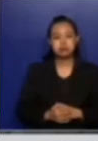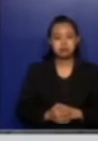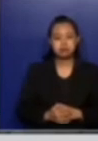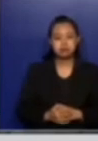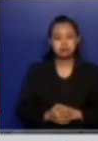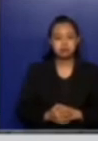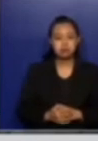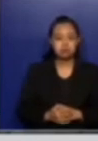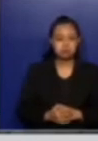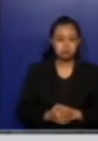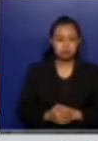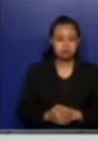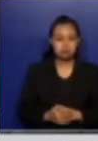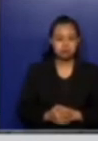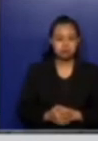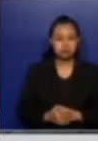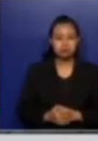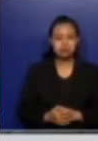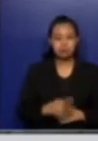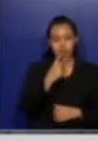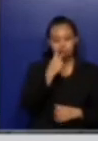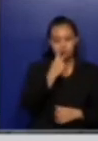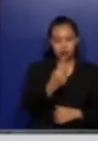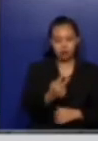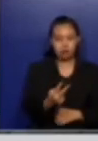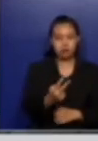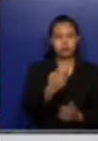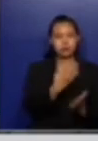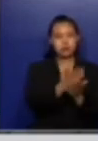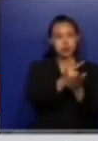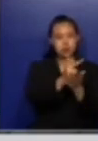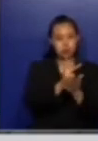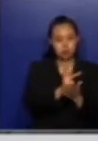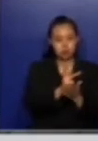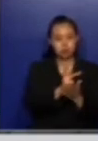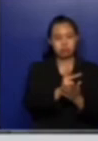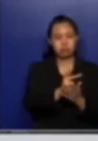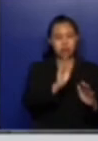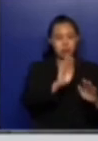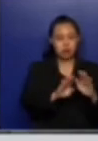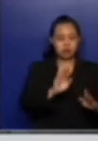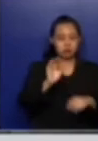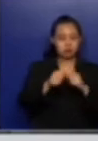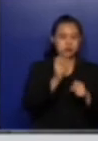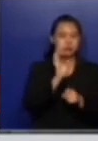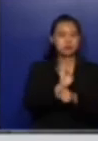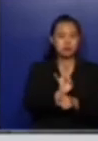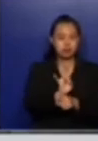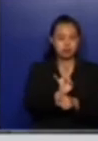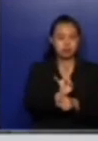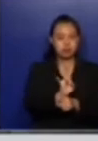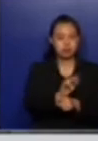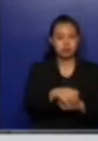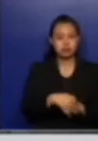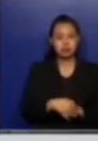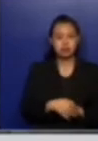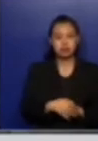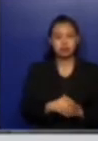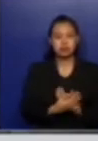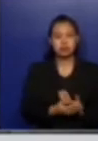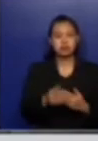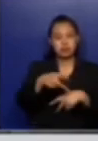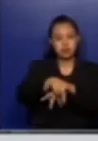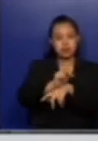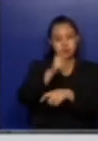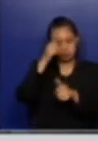ว่าท่านกู้เงินมานะครับเกือบ7ปีท่านประธานคงจำได้นะครับว่าประเทศไทยเร